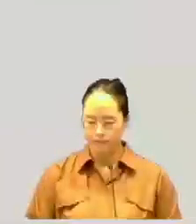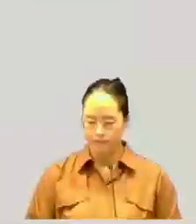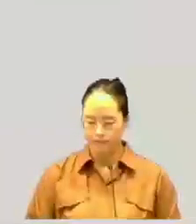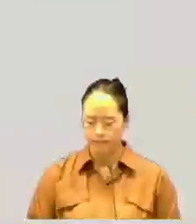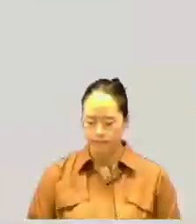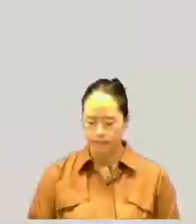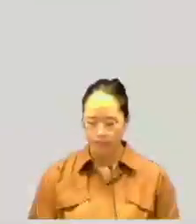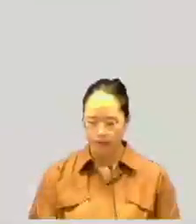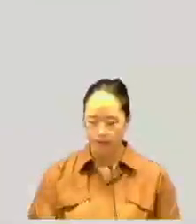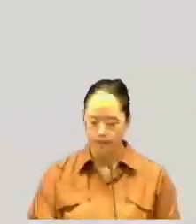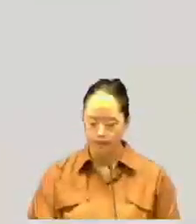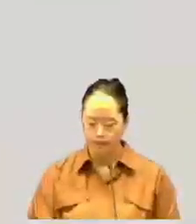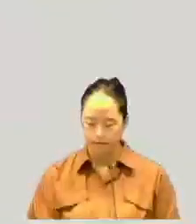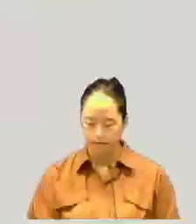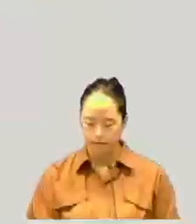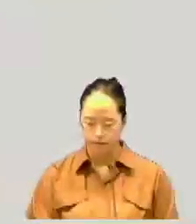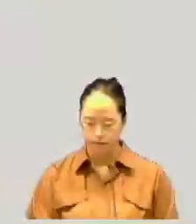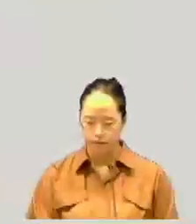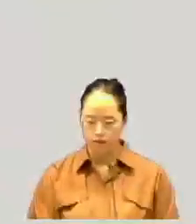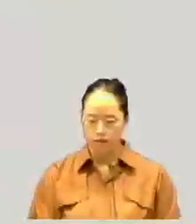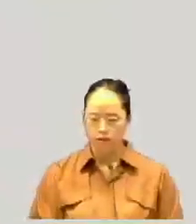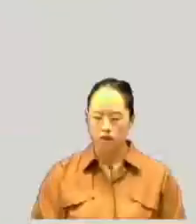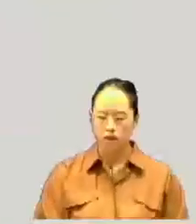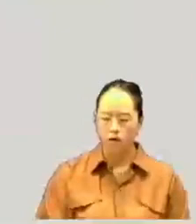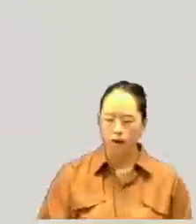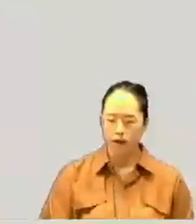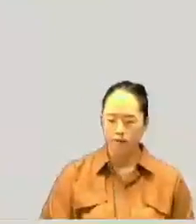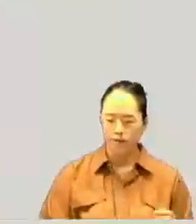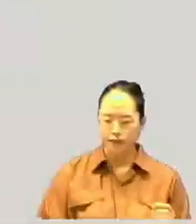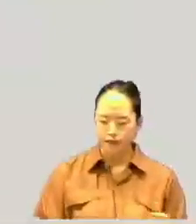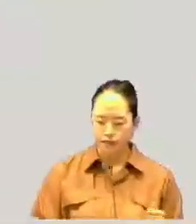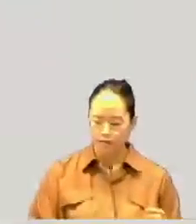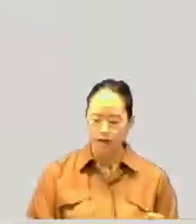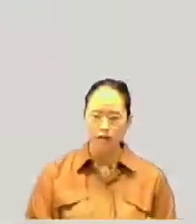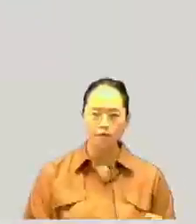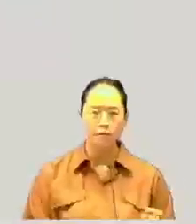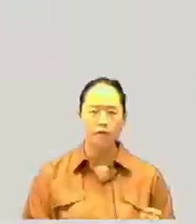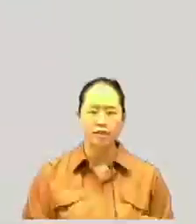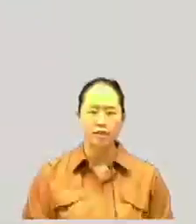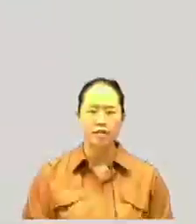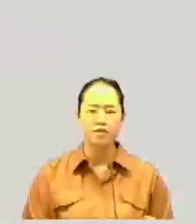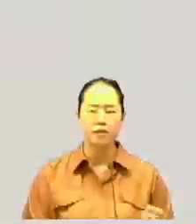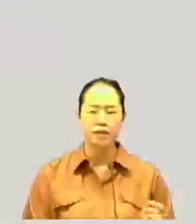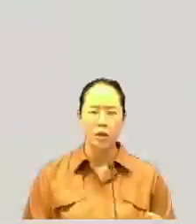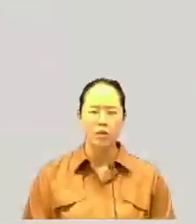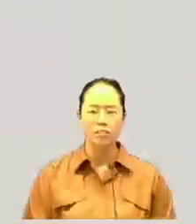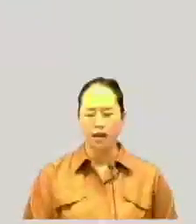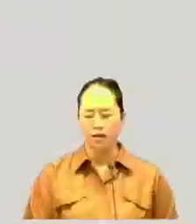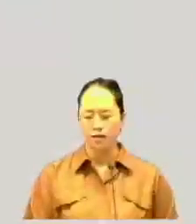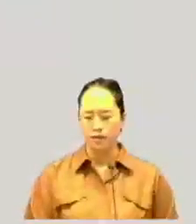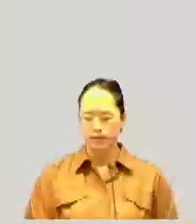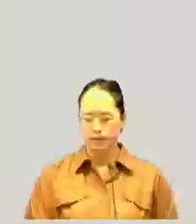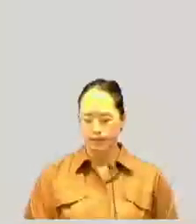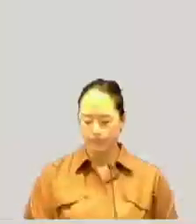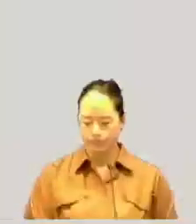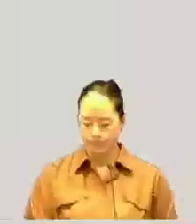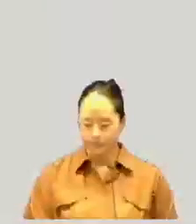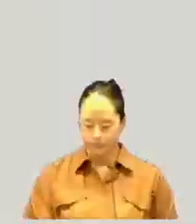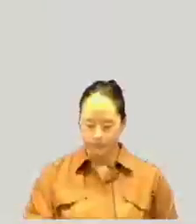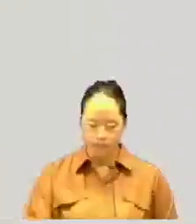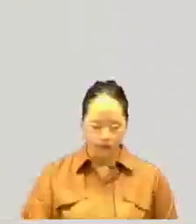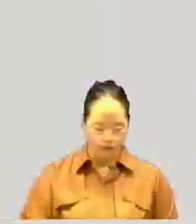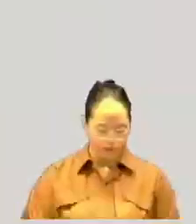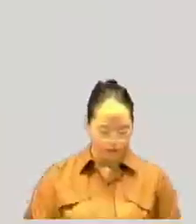个给你多大的安慰呢？主呢，给了我们能够用他的宝血